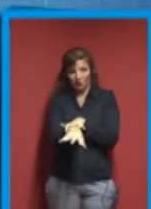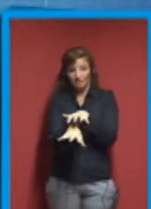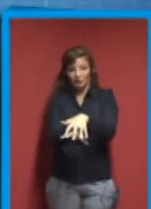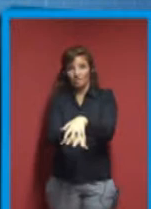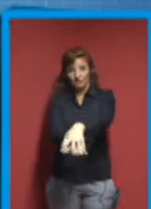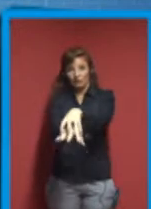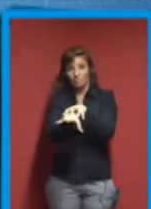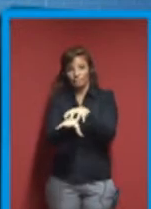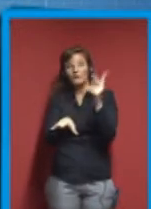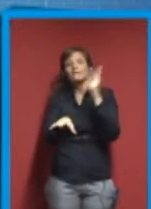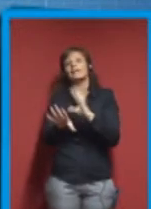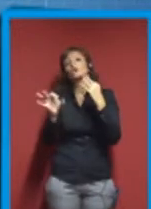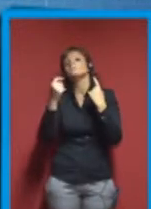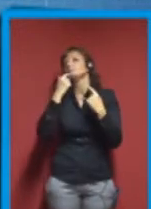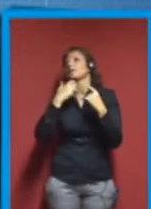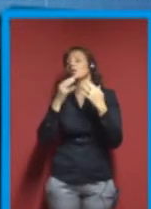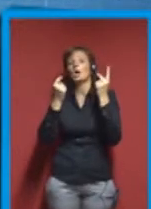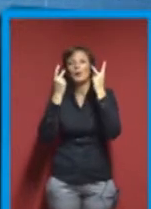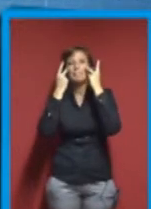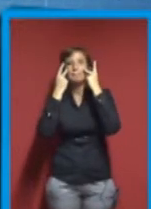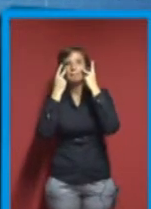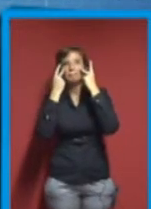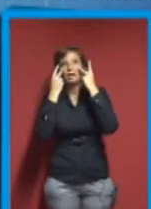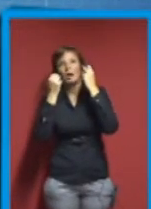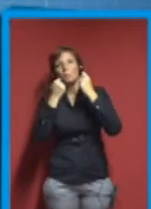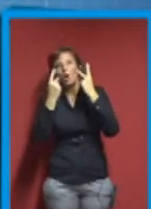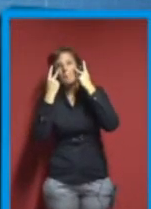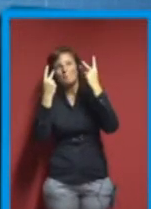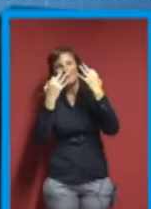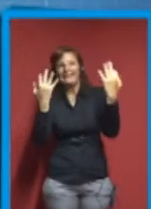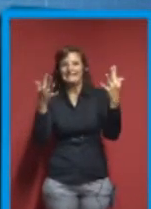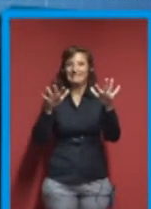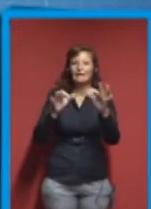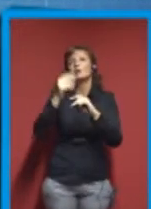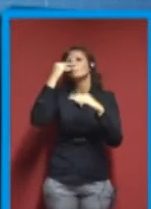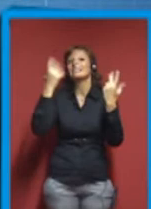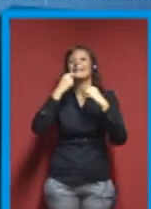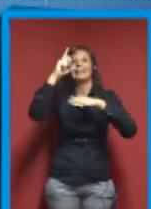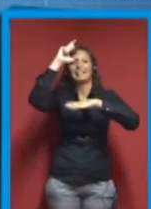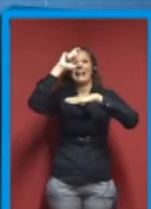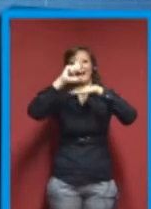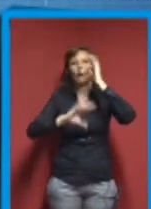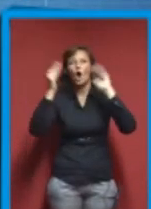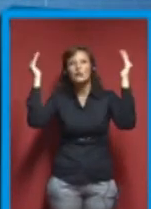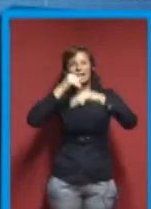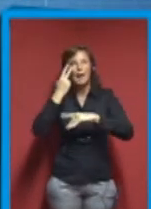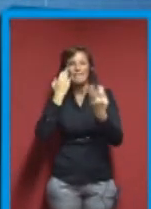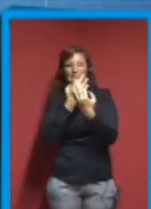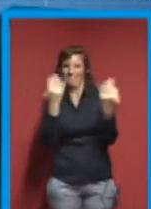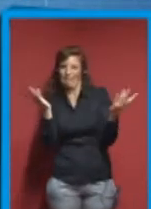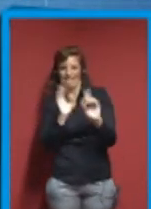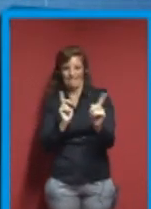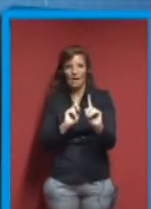non hanno una buona vista, non hanno magari la buona vista durante il tramonto, durante la sera, ed è